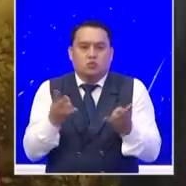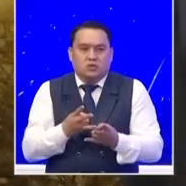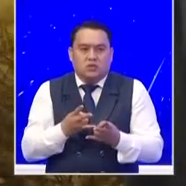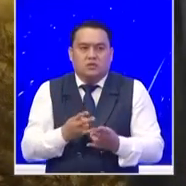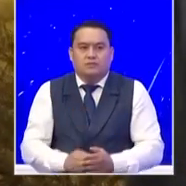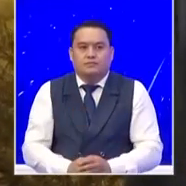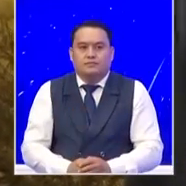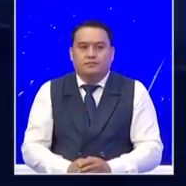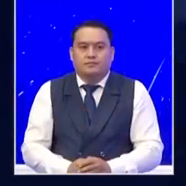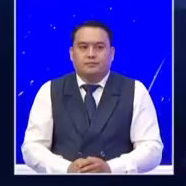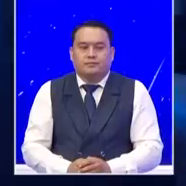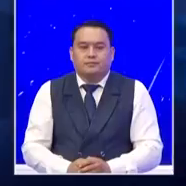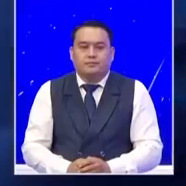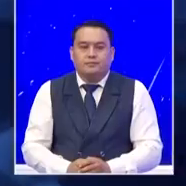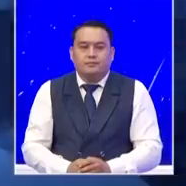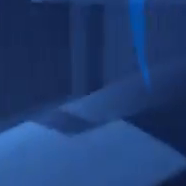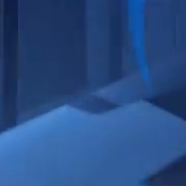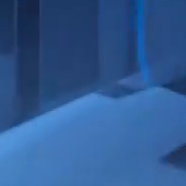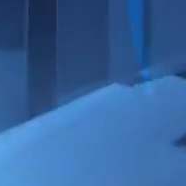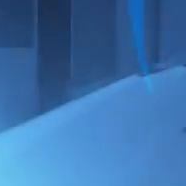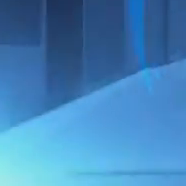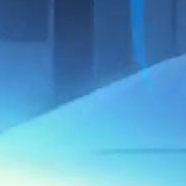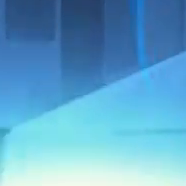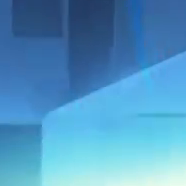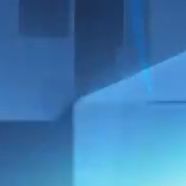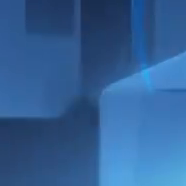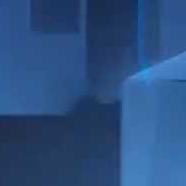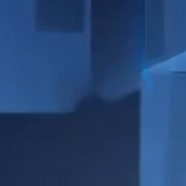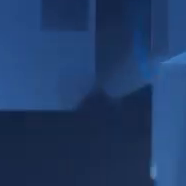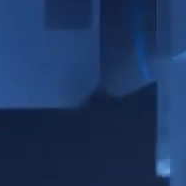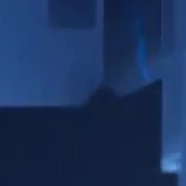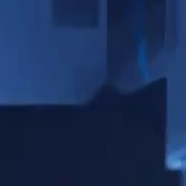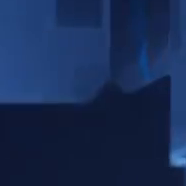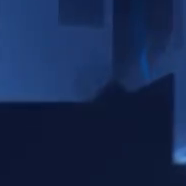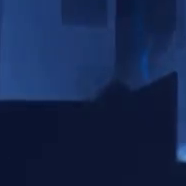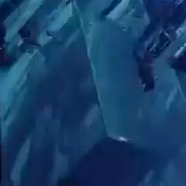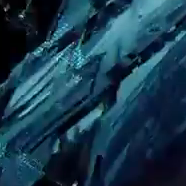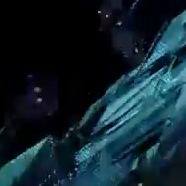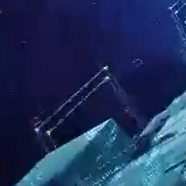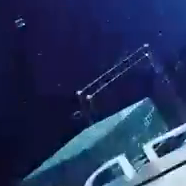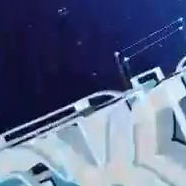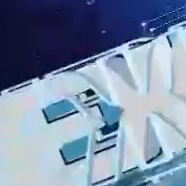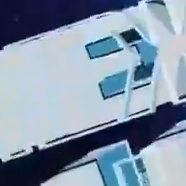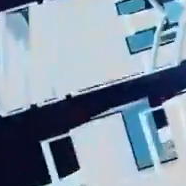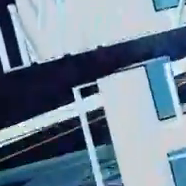заветных квадратных метрах. Алексей Цой, Мадибай Бусынов, телеканал ЖТСУ, Искелинский район.